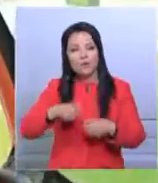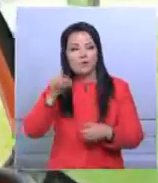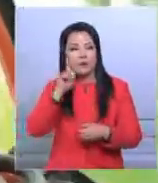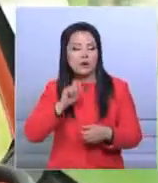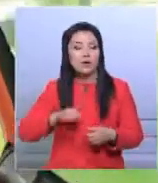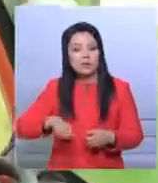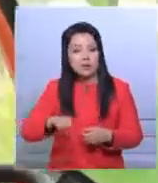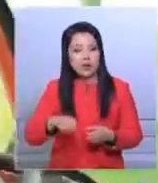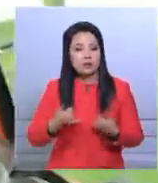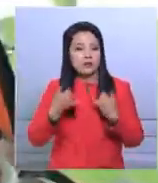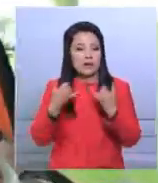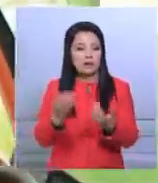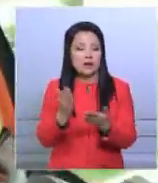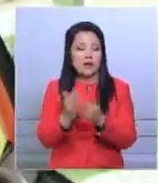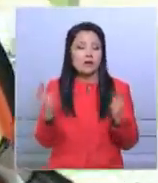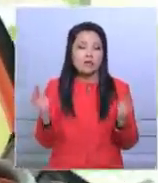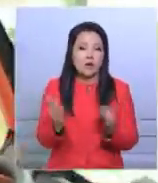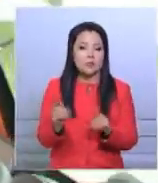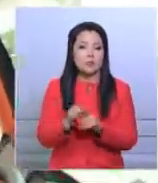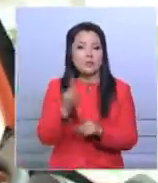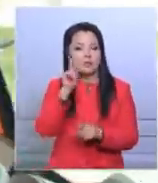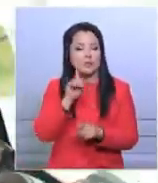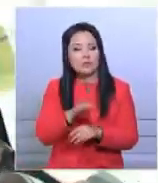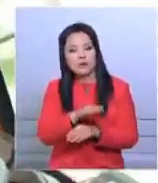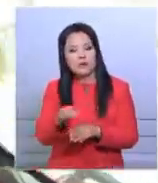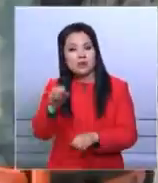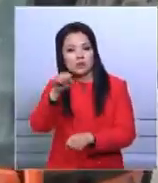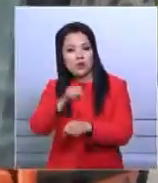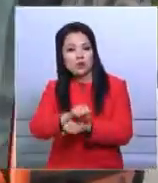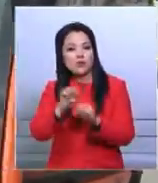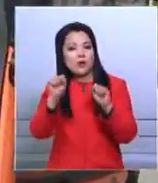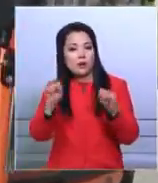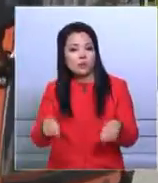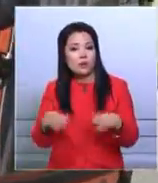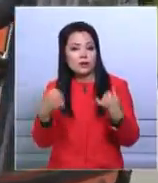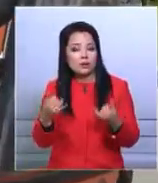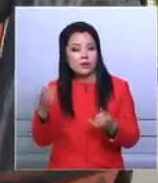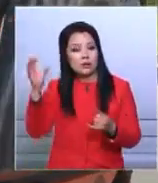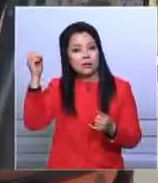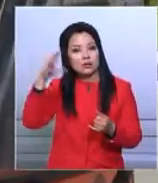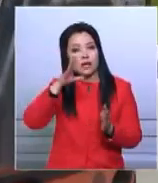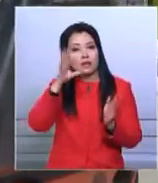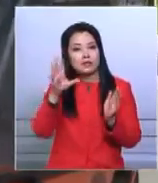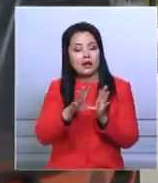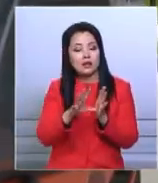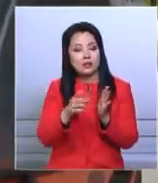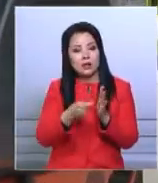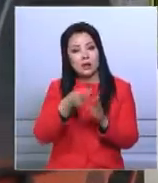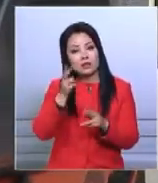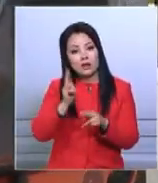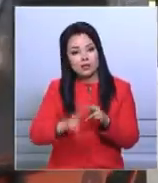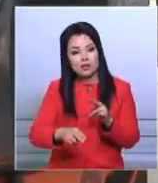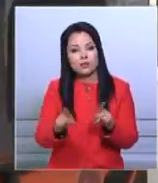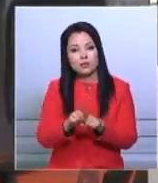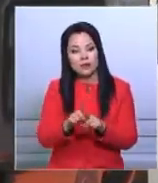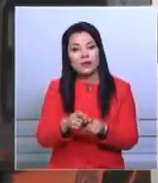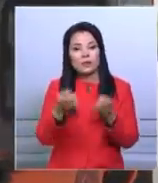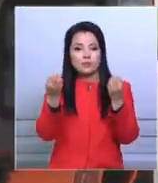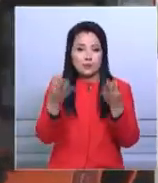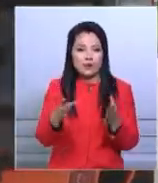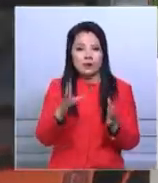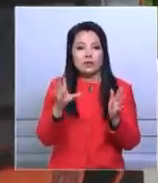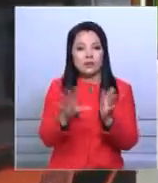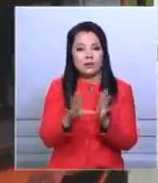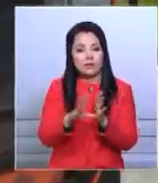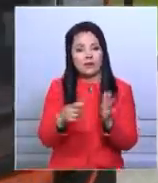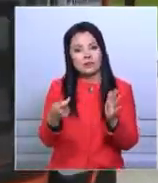басқарылады. Шағын болғаннан кейін кез келген жерге қойып кетуге болады. Егер бұның бойындағы күннің көзінен алатын қуаты бітіп қалса, оны кәдімгі